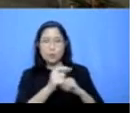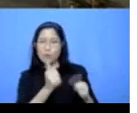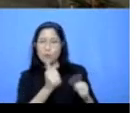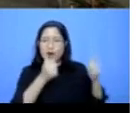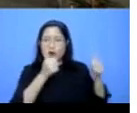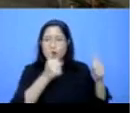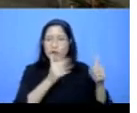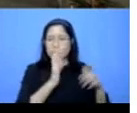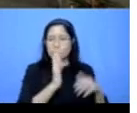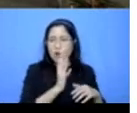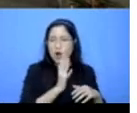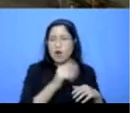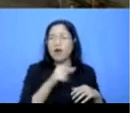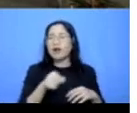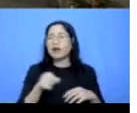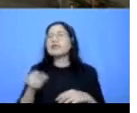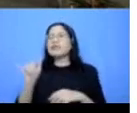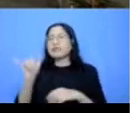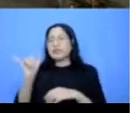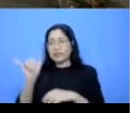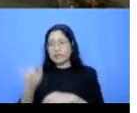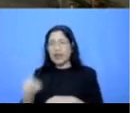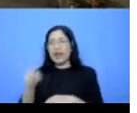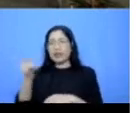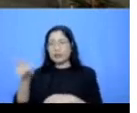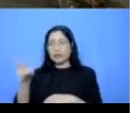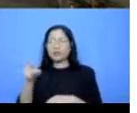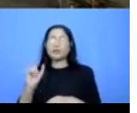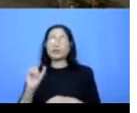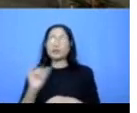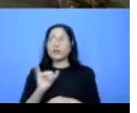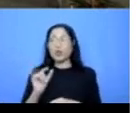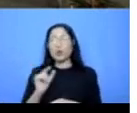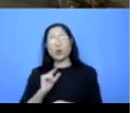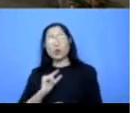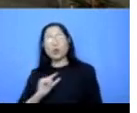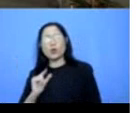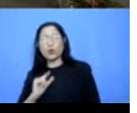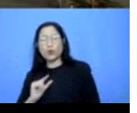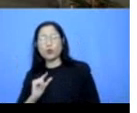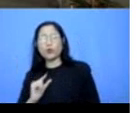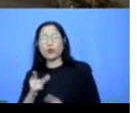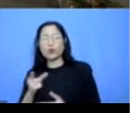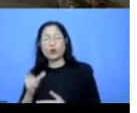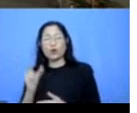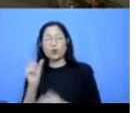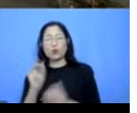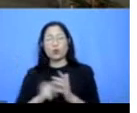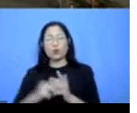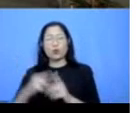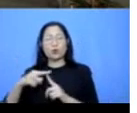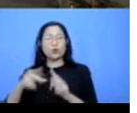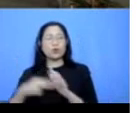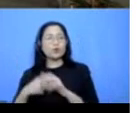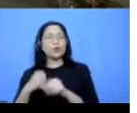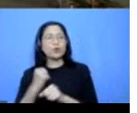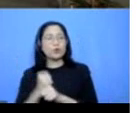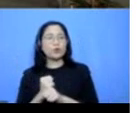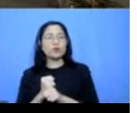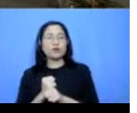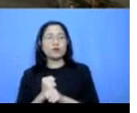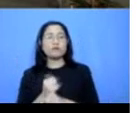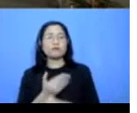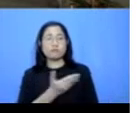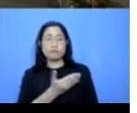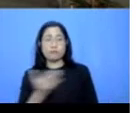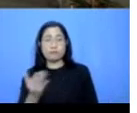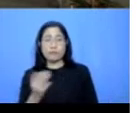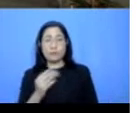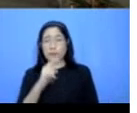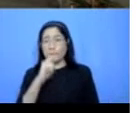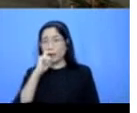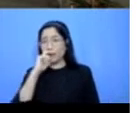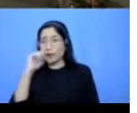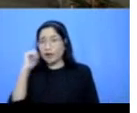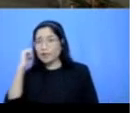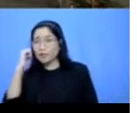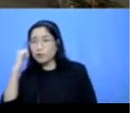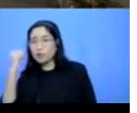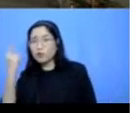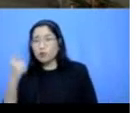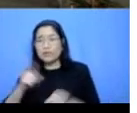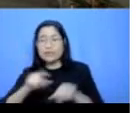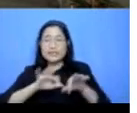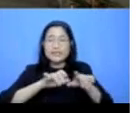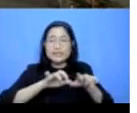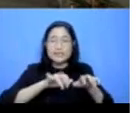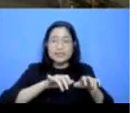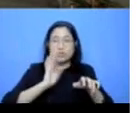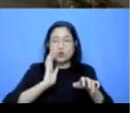memang itulah yang namanya keberuntungan ya Bapak Ibu ya. Dan apakah Bapak dan Ibu yang sudah berhasil untuk mengisi